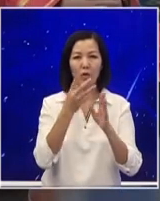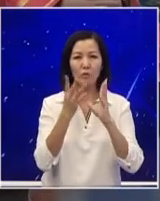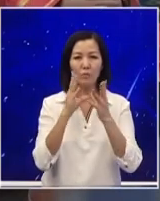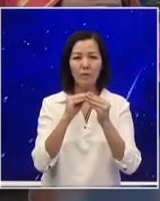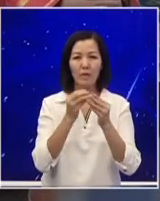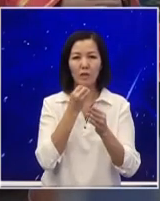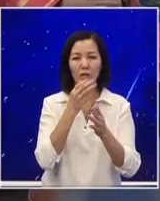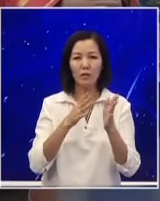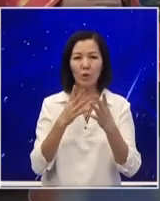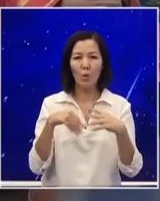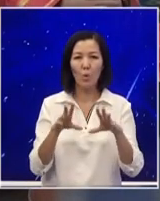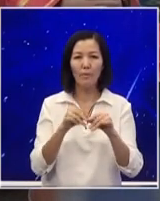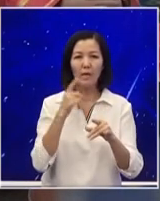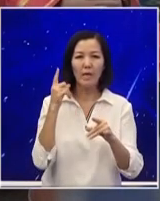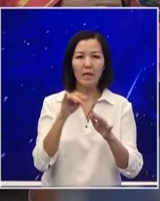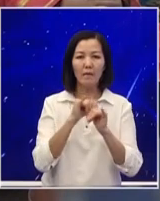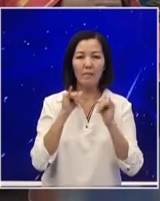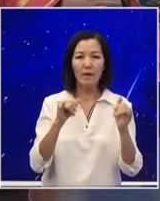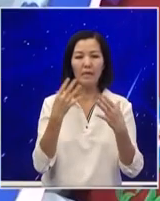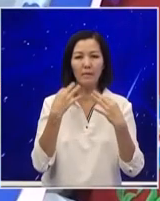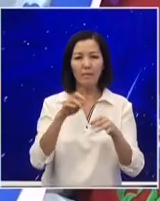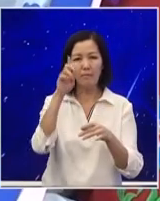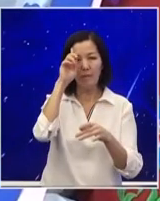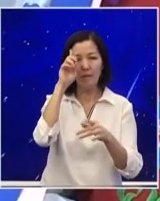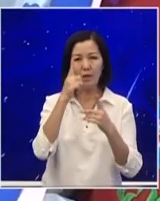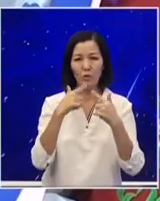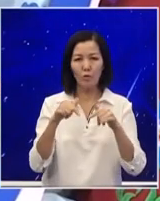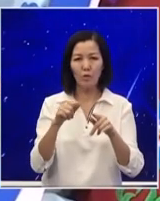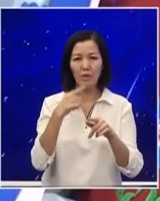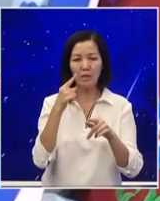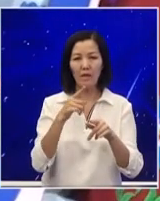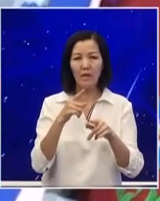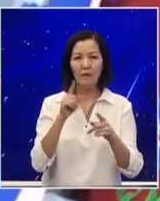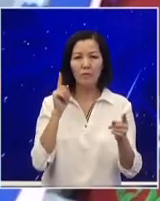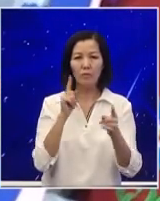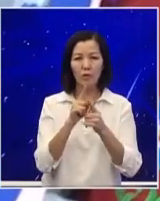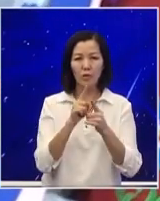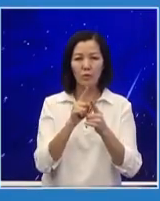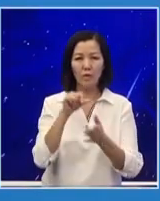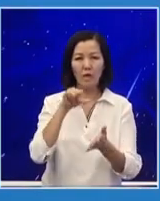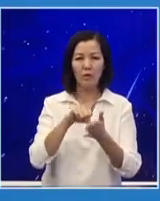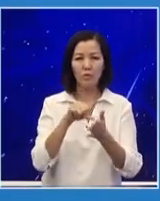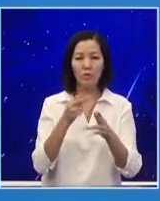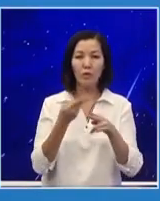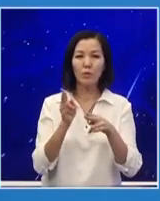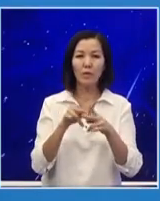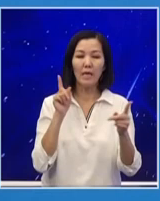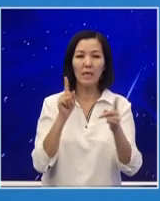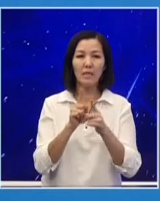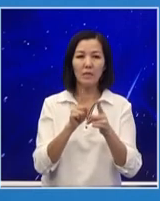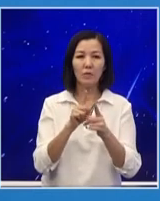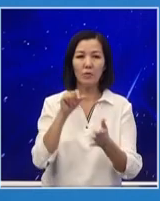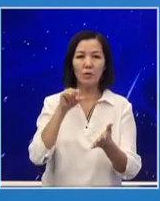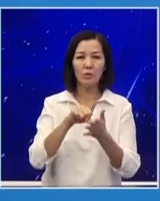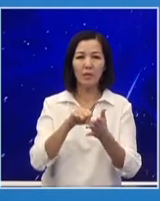жарасқан қоғамды және экономикасы дамыған демократиялық мемлекет тұрды, деді бейне жүздесу қатысушылары. Сондай-ақ